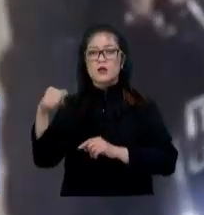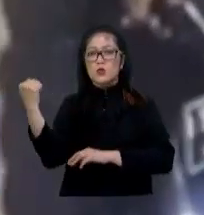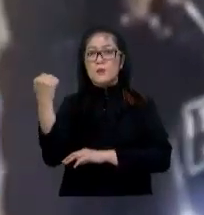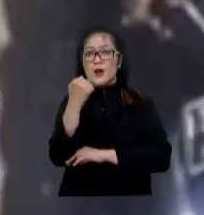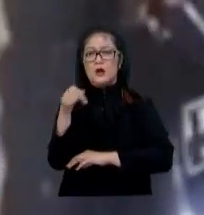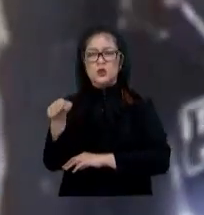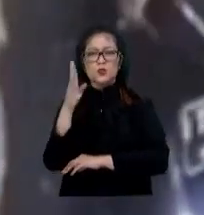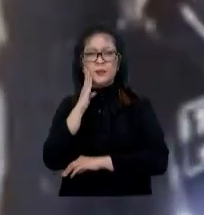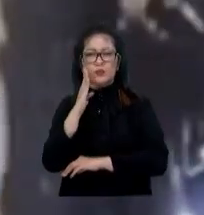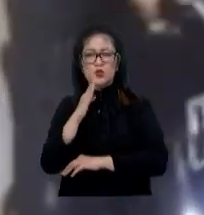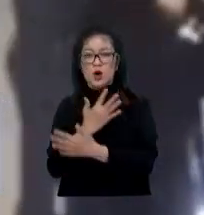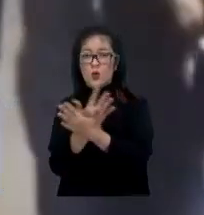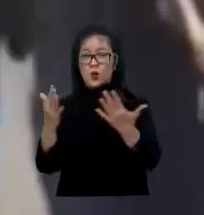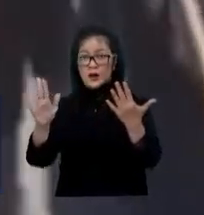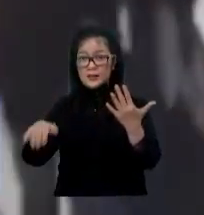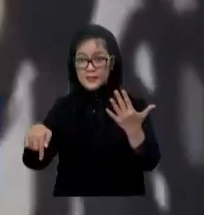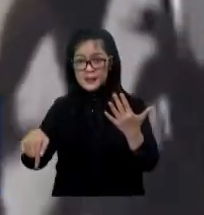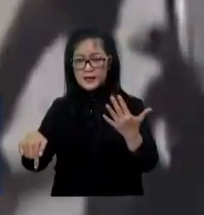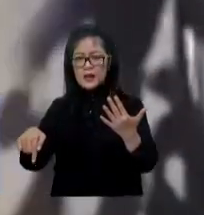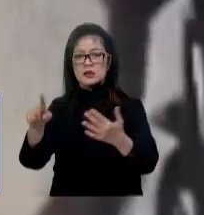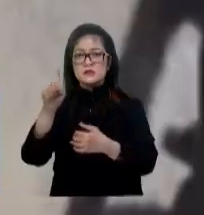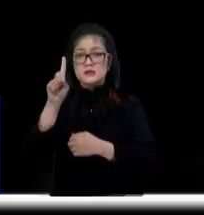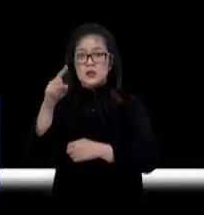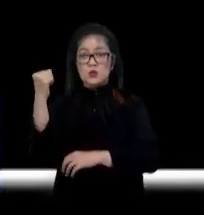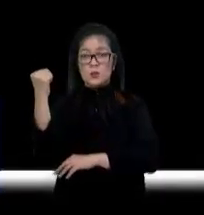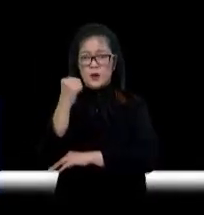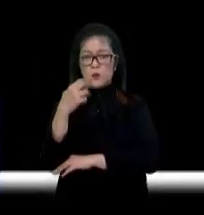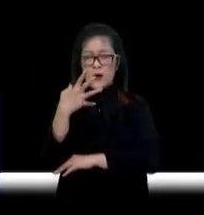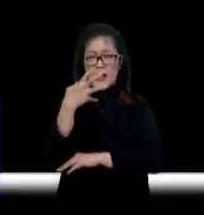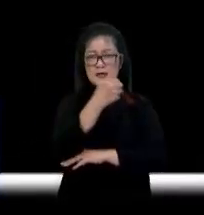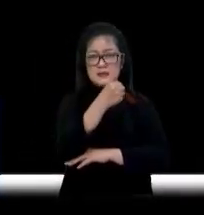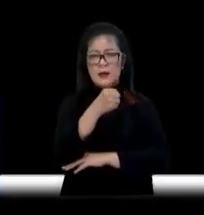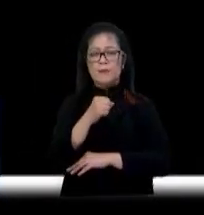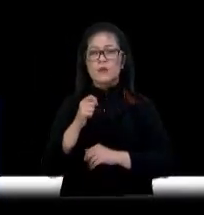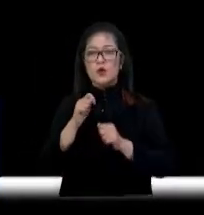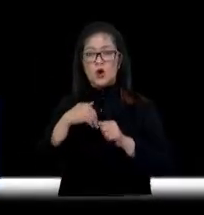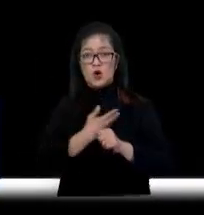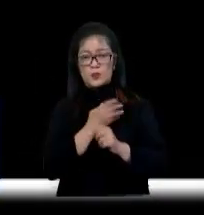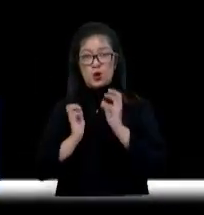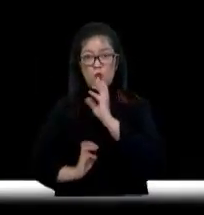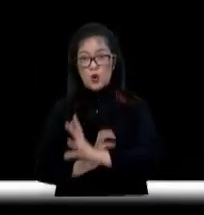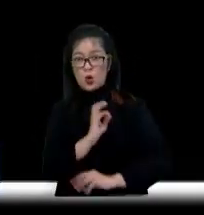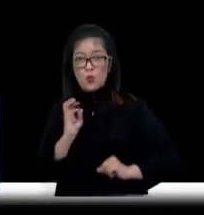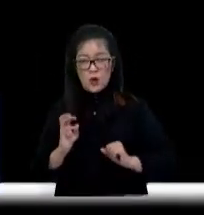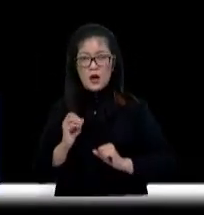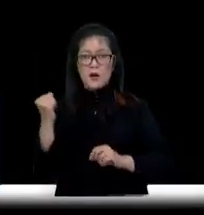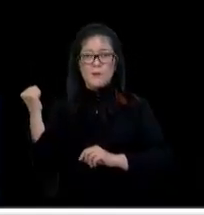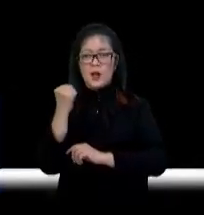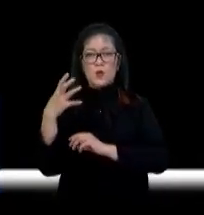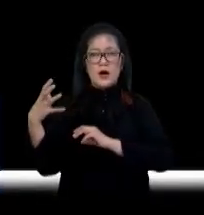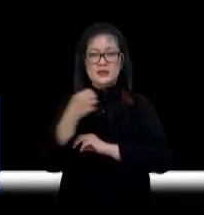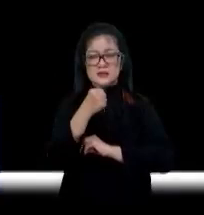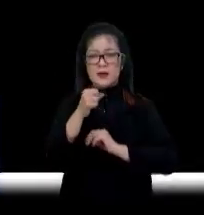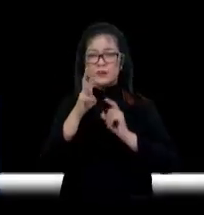sekitar lokasi. Para pelaku merupakan pemuda warga sekitar. Satu pelaku sempat mengancam akan